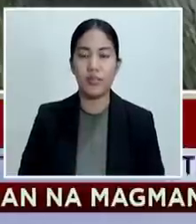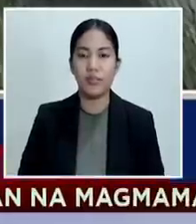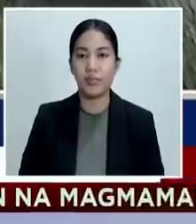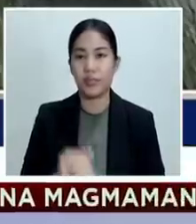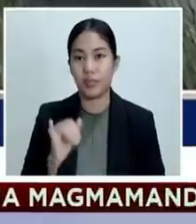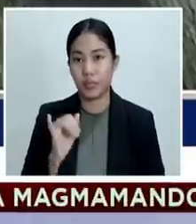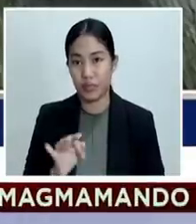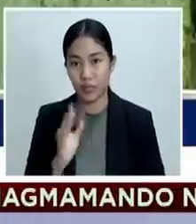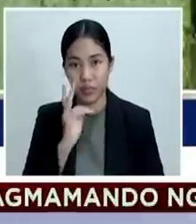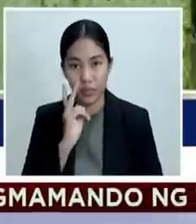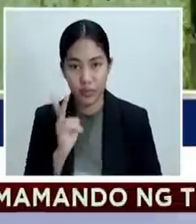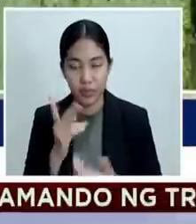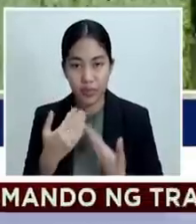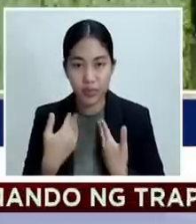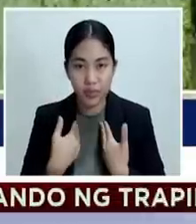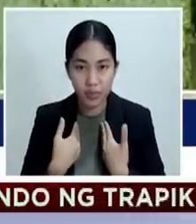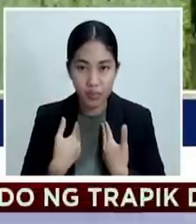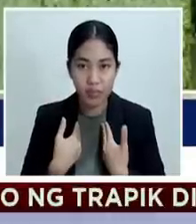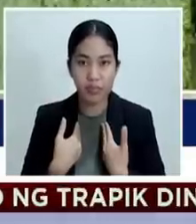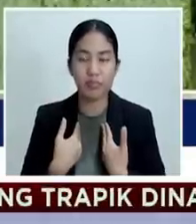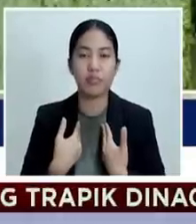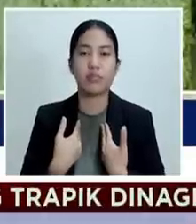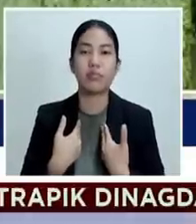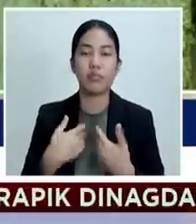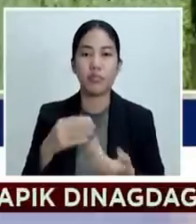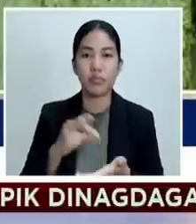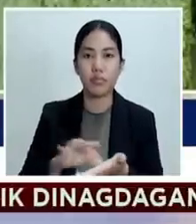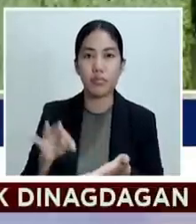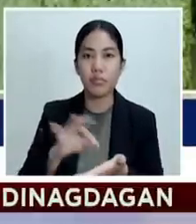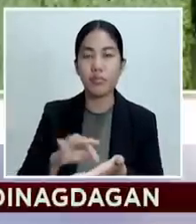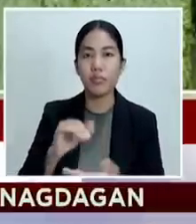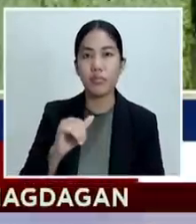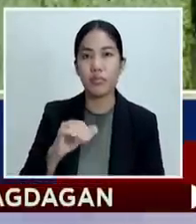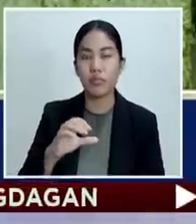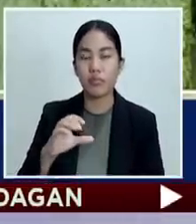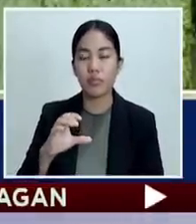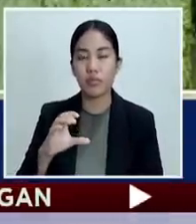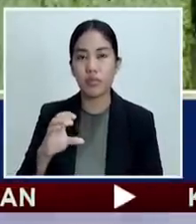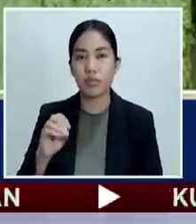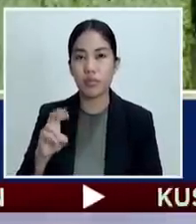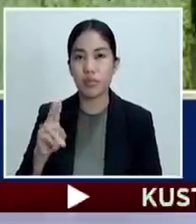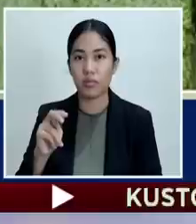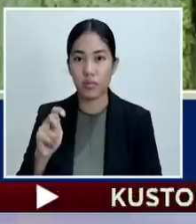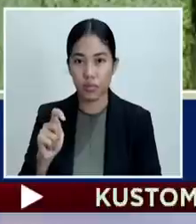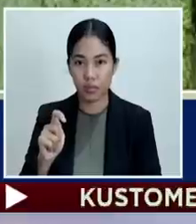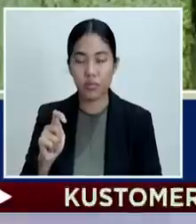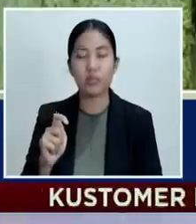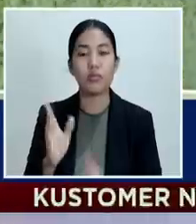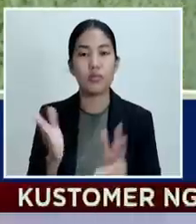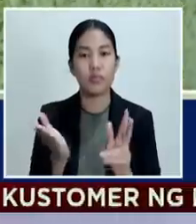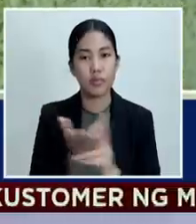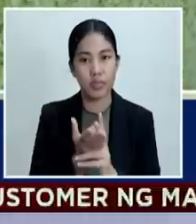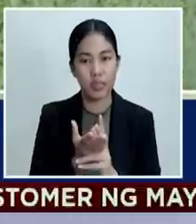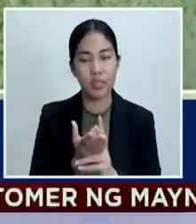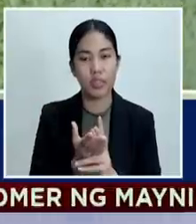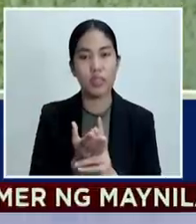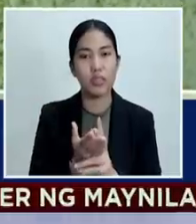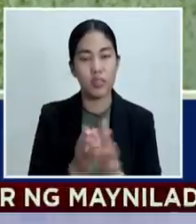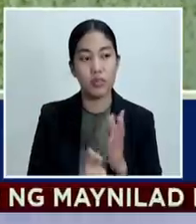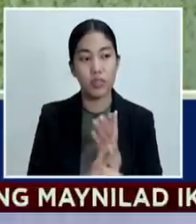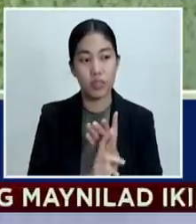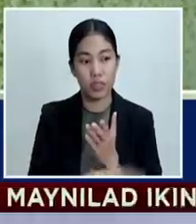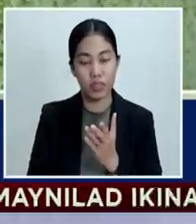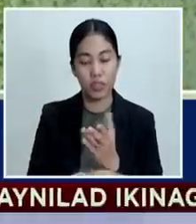mga accounts, yung mga designees natin, magfa-file sila ng return sa Anti-Money Laundering